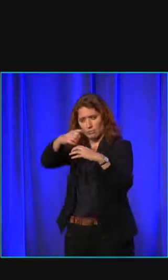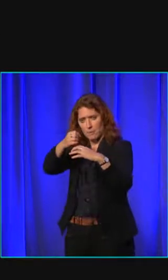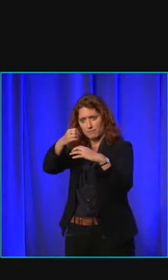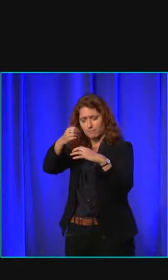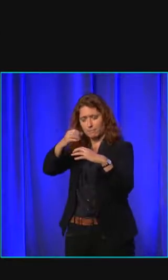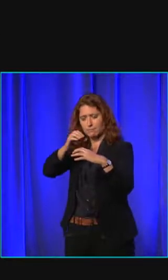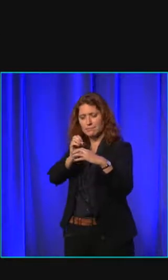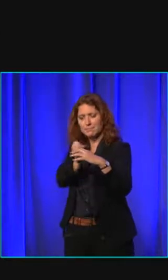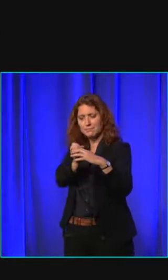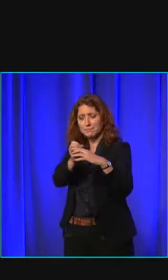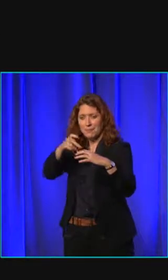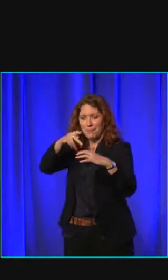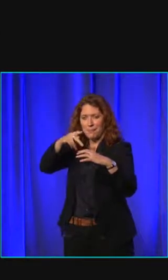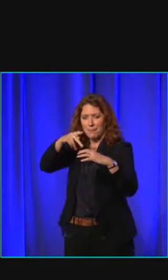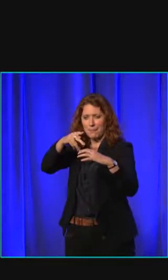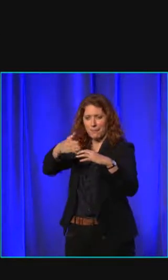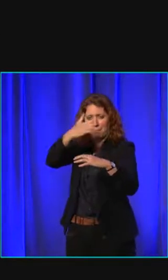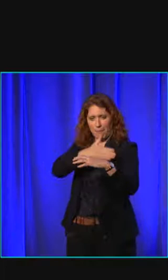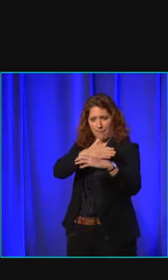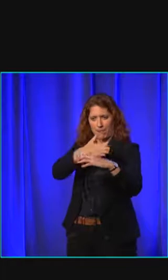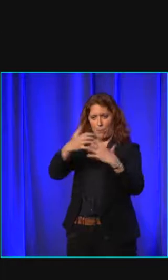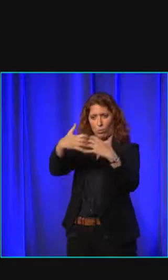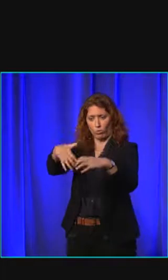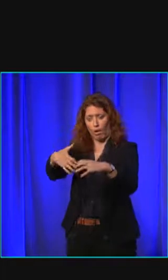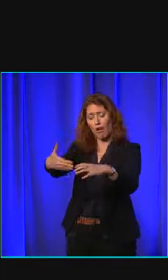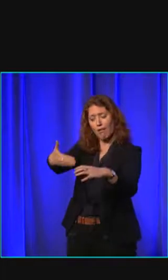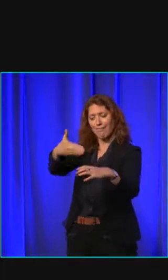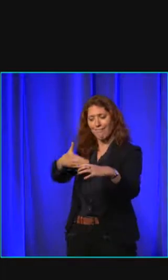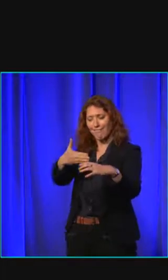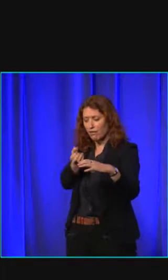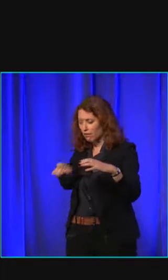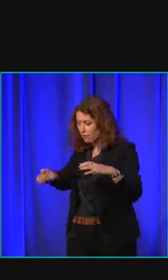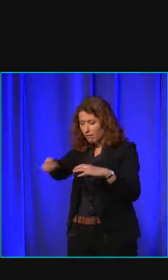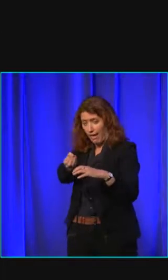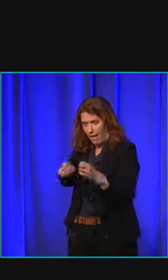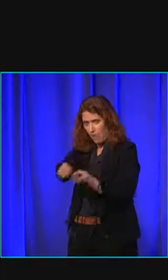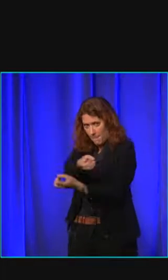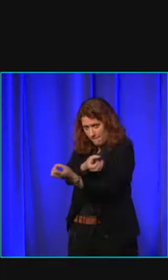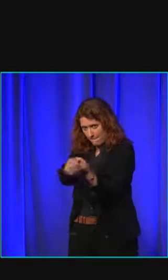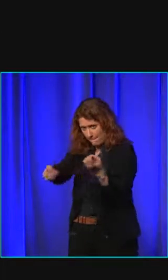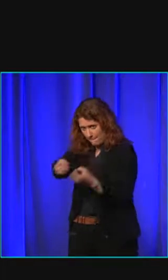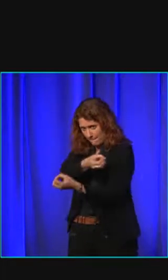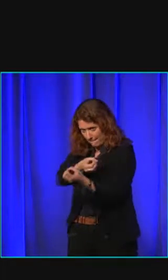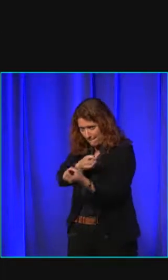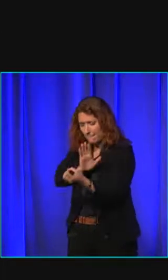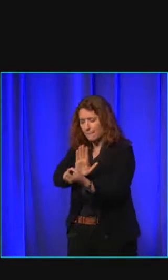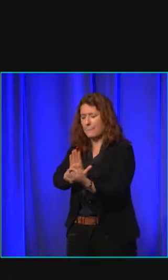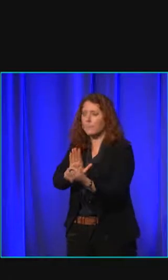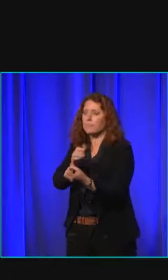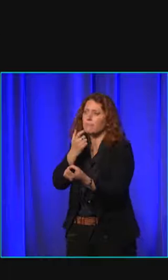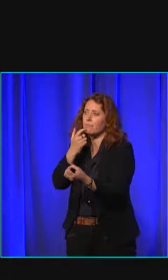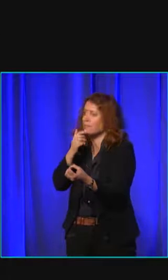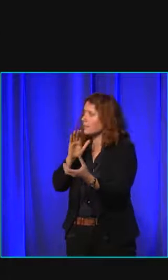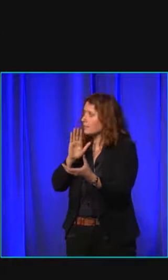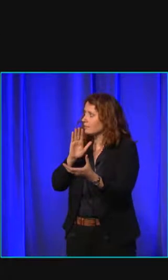cortex pariétal, mais également du cortex préfrontal. Le cortex pariétal, c'est dans